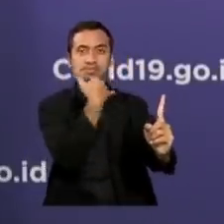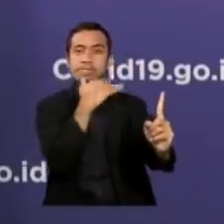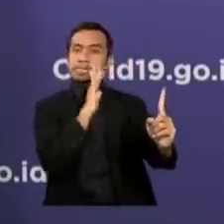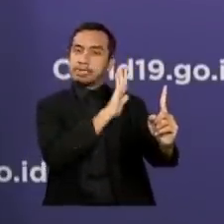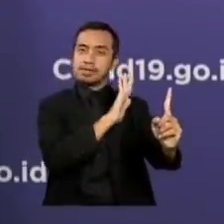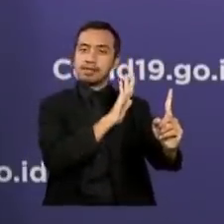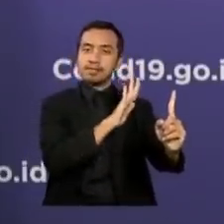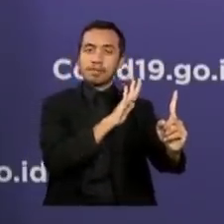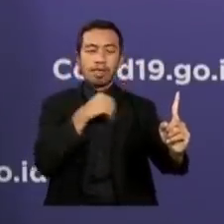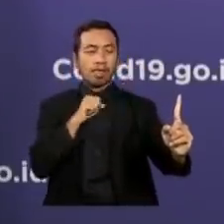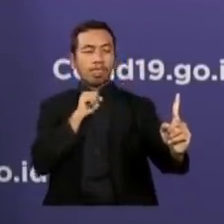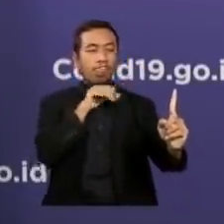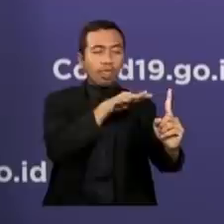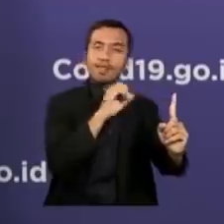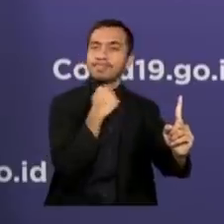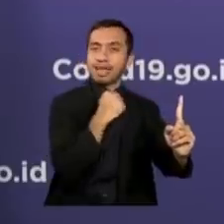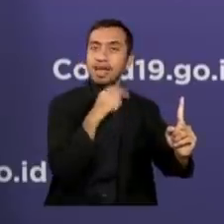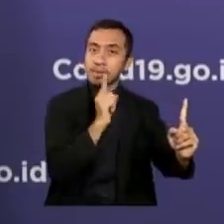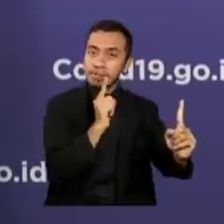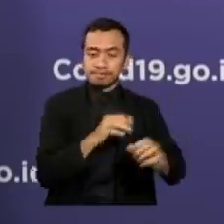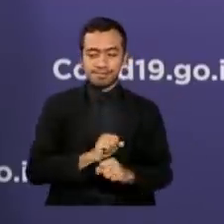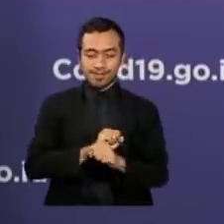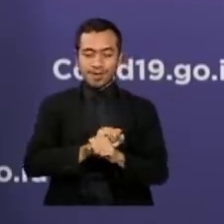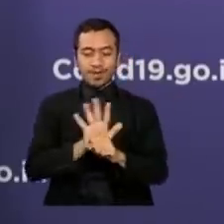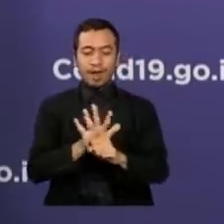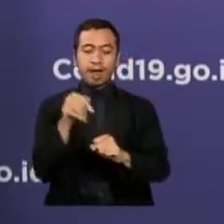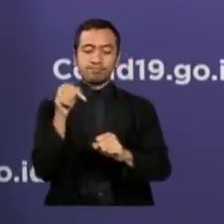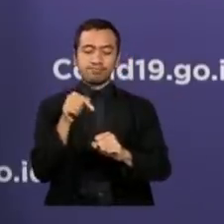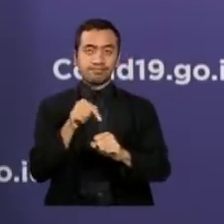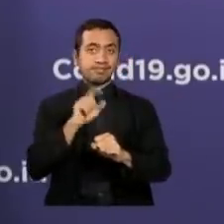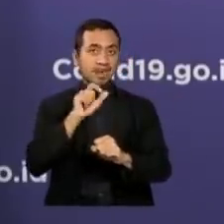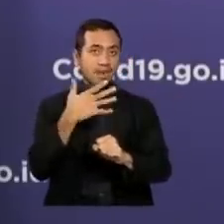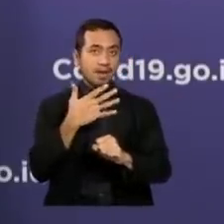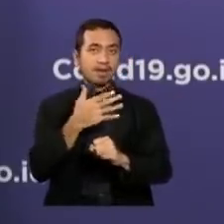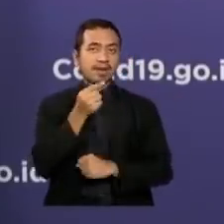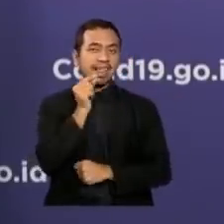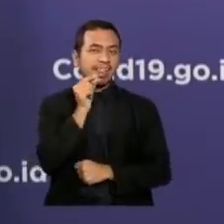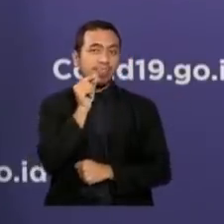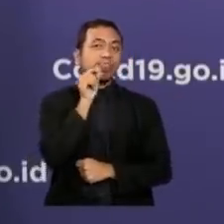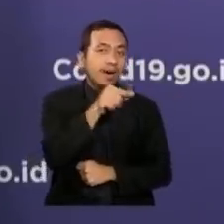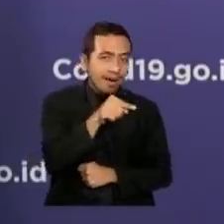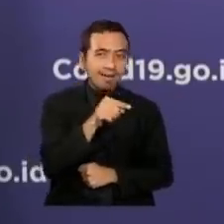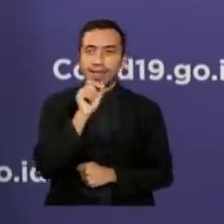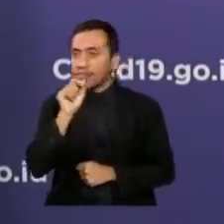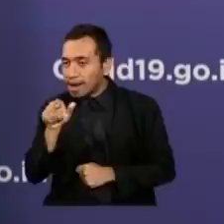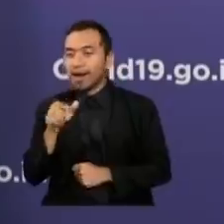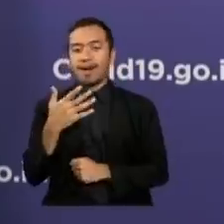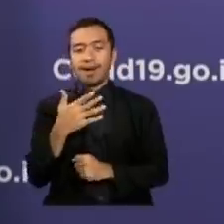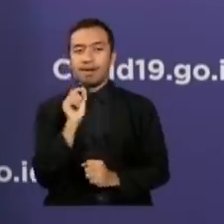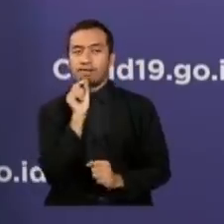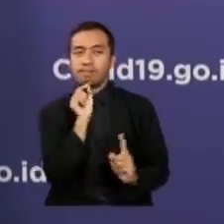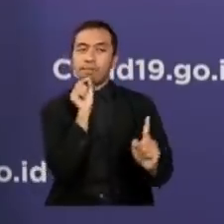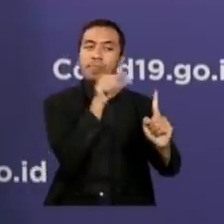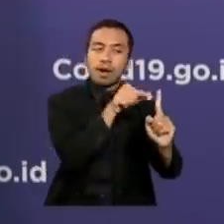karena kita sudah tahu bahwa virus cover 19 menular melalui droplet atau percikkan air liur yang